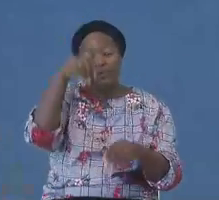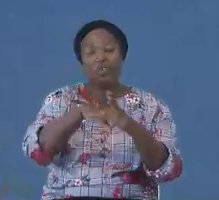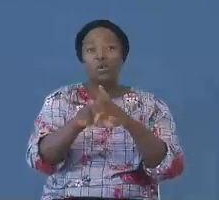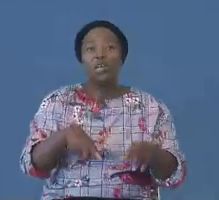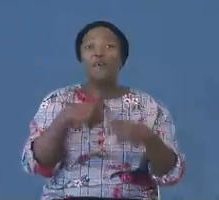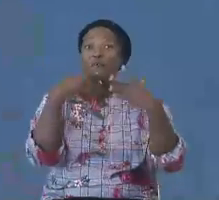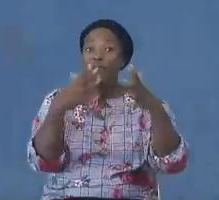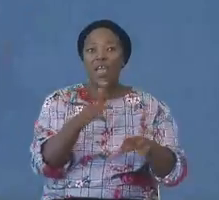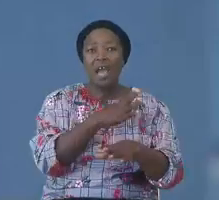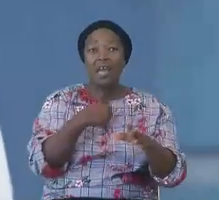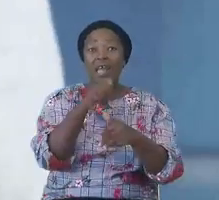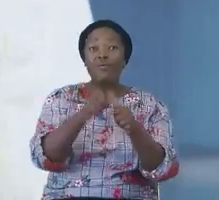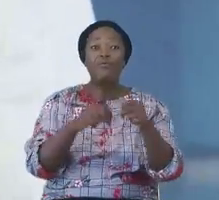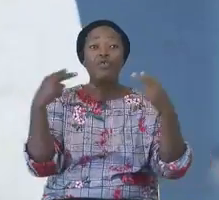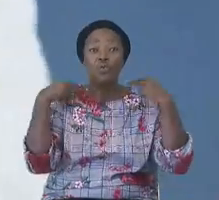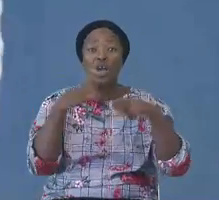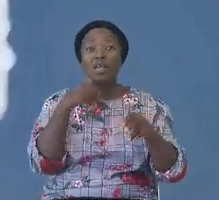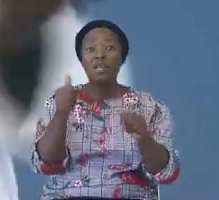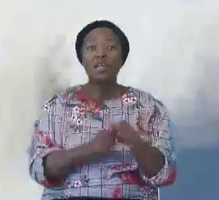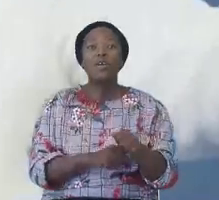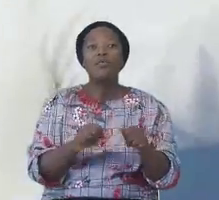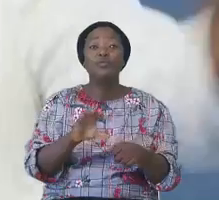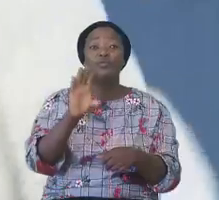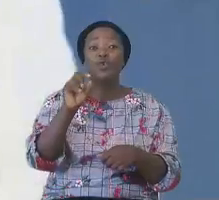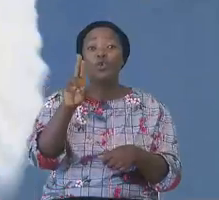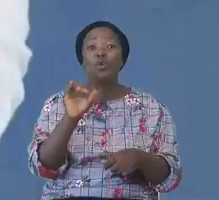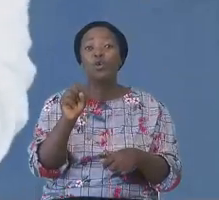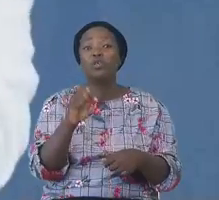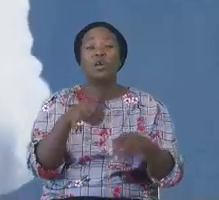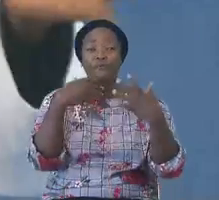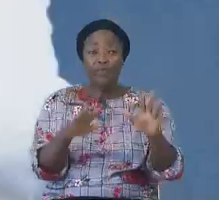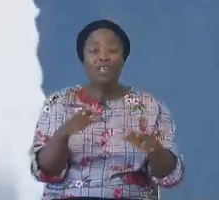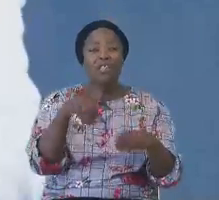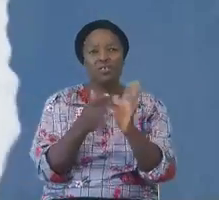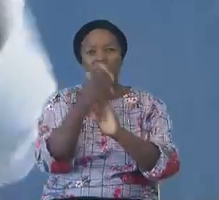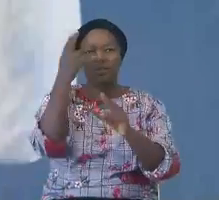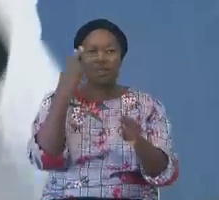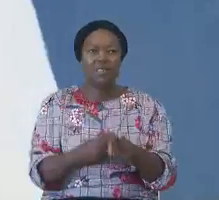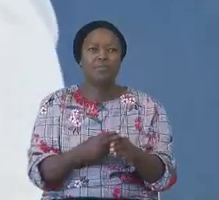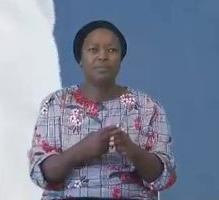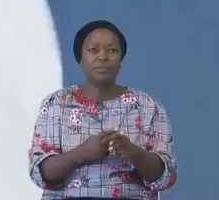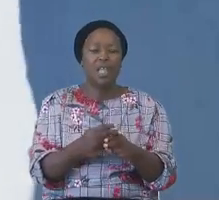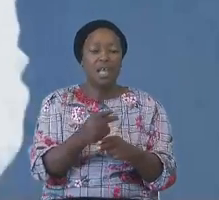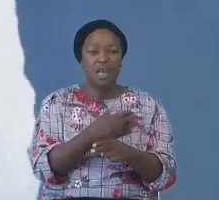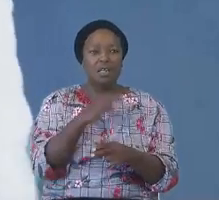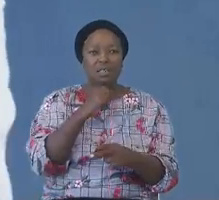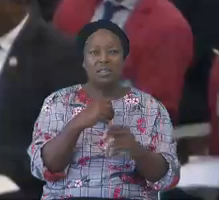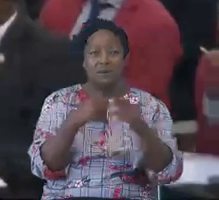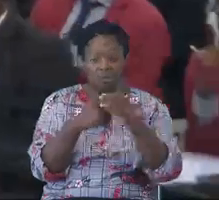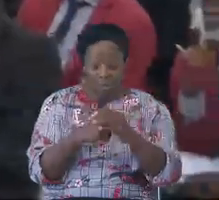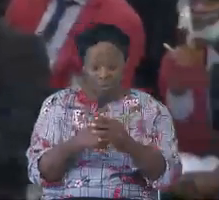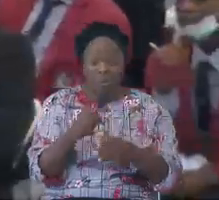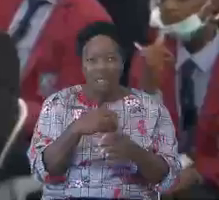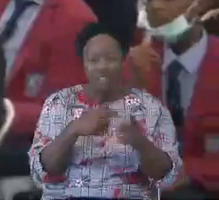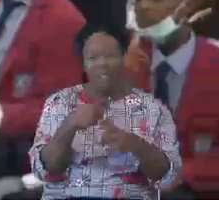toutes terminées. Toutes les œuvres du diable dans ta vie, tout est terminé. Et tous les jours, toutes les malédictions sont